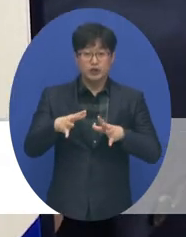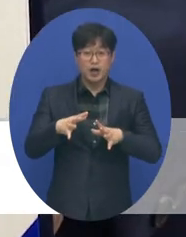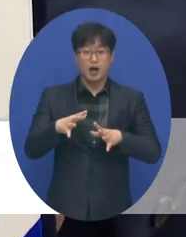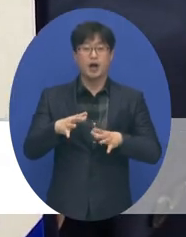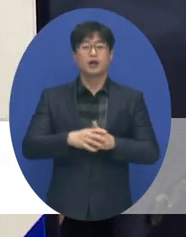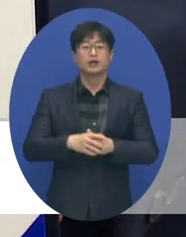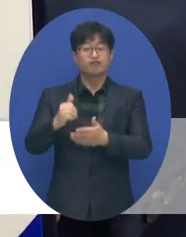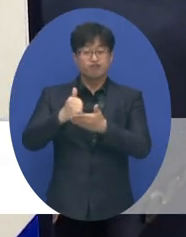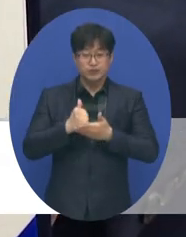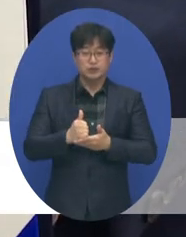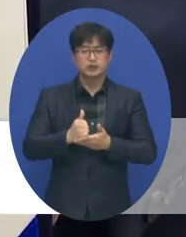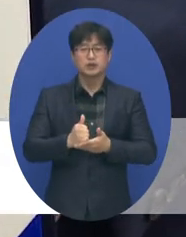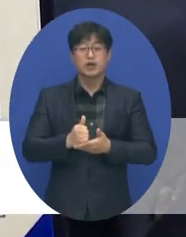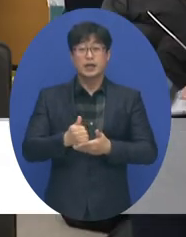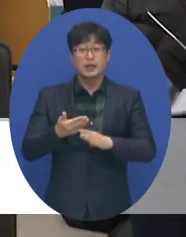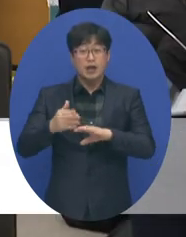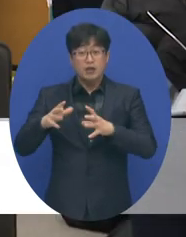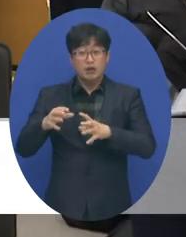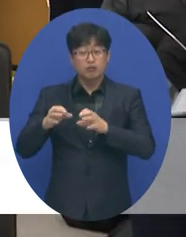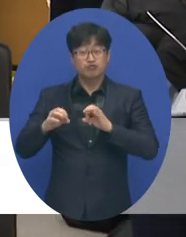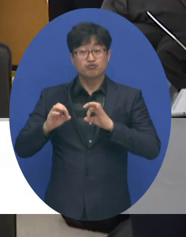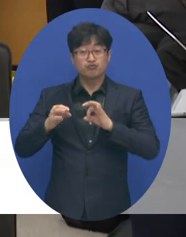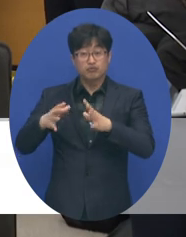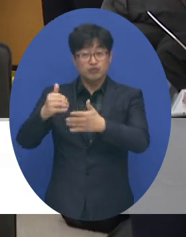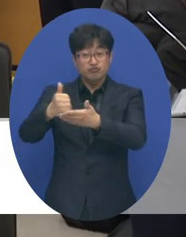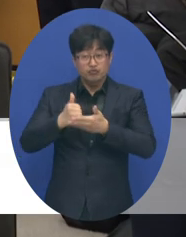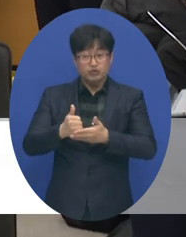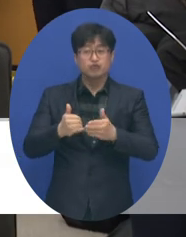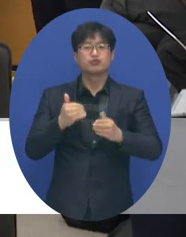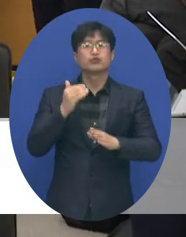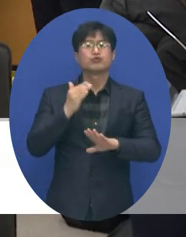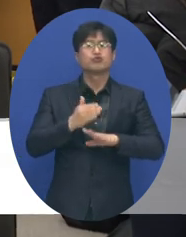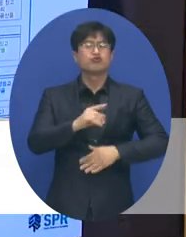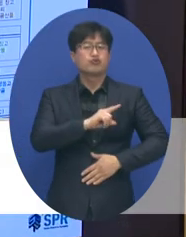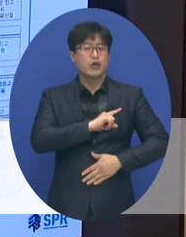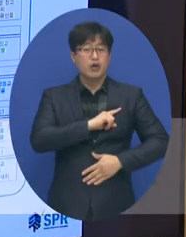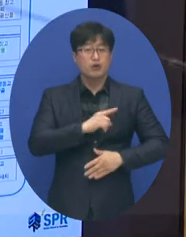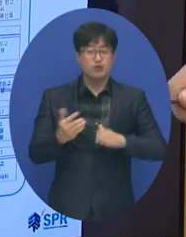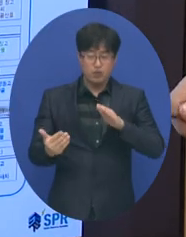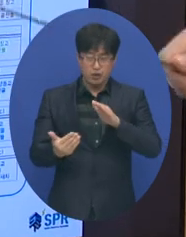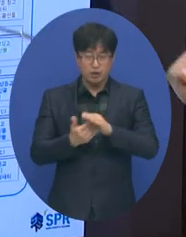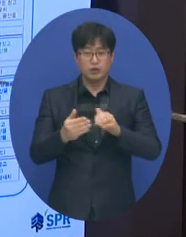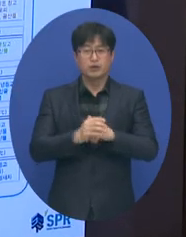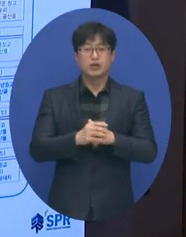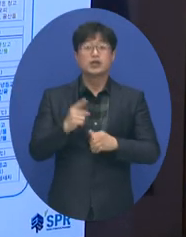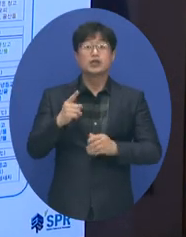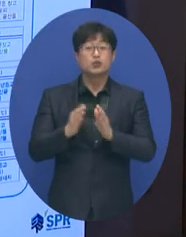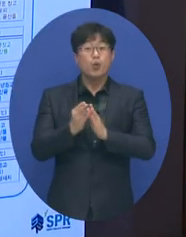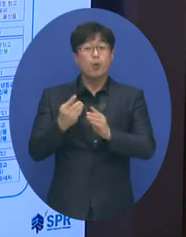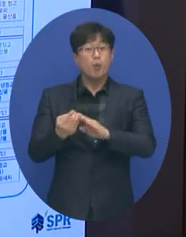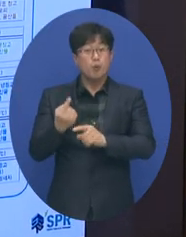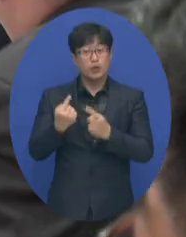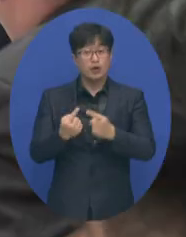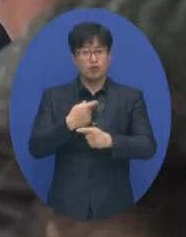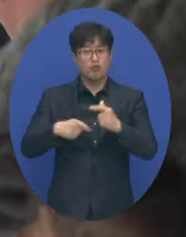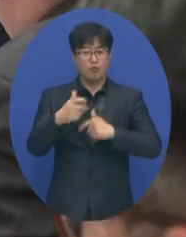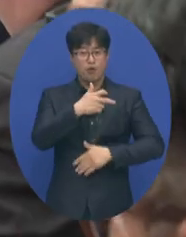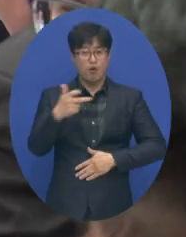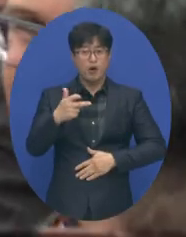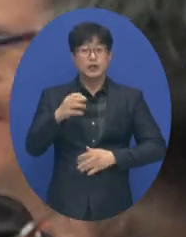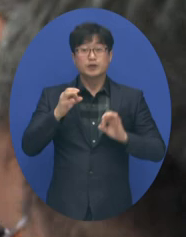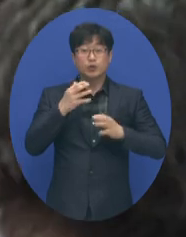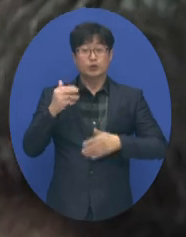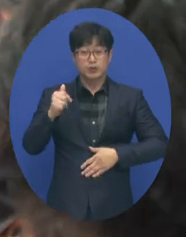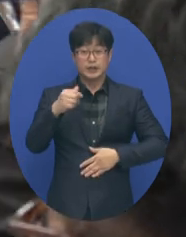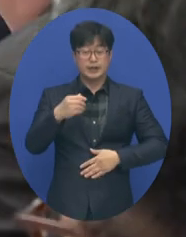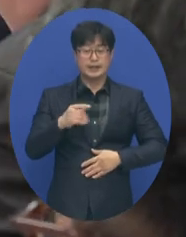해외 투자 유치 중 역대 최대 금액으로 당초 투자 의향을 밝혔던 1조 원보다 더 큰 금액입니다. 김동연 지사의